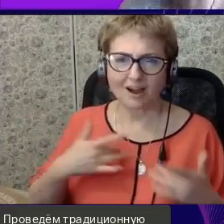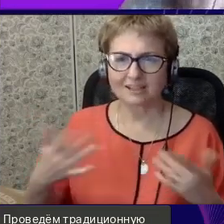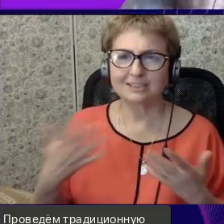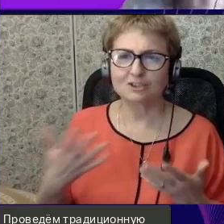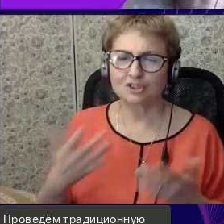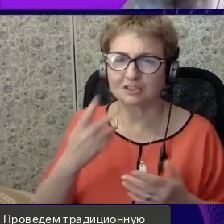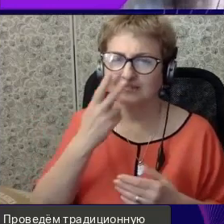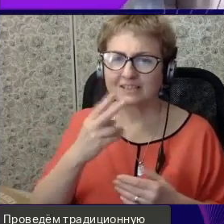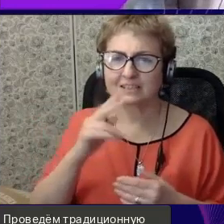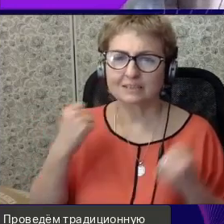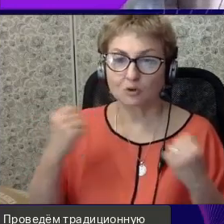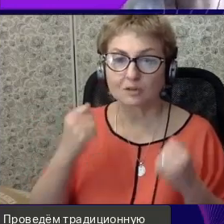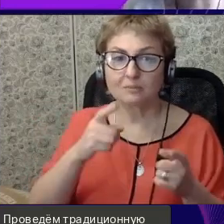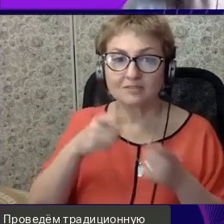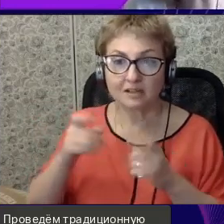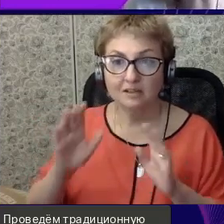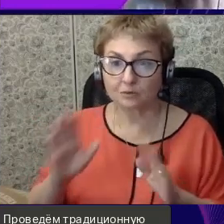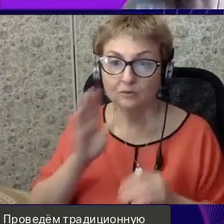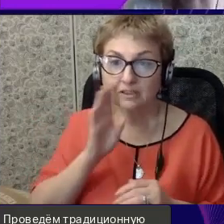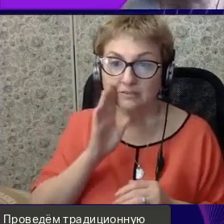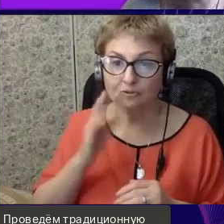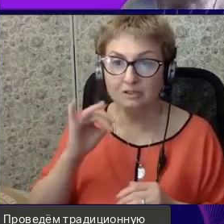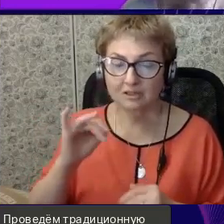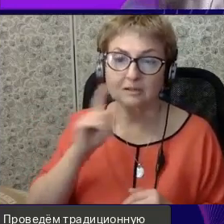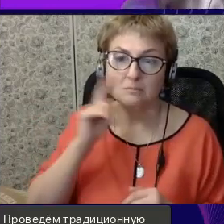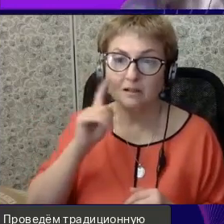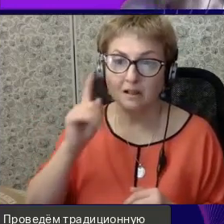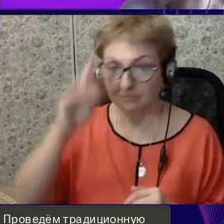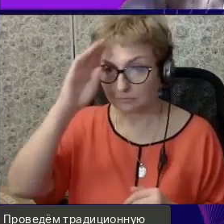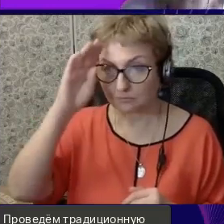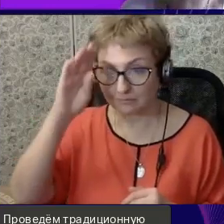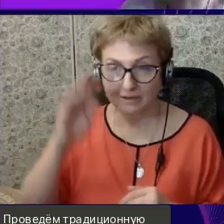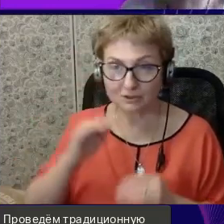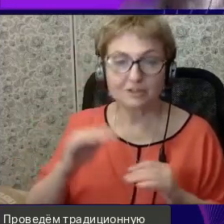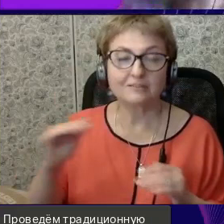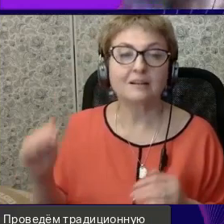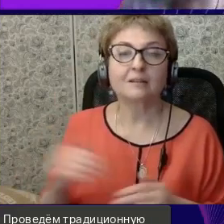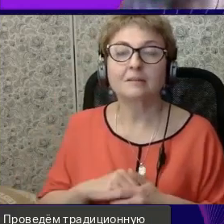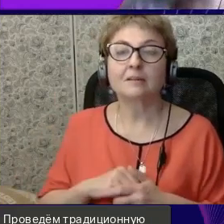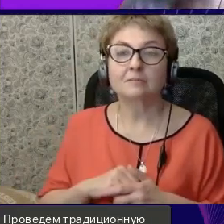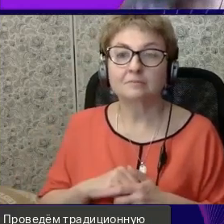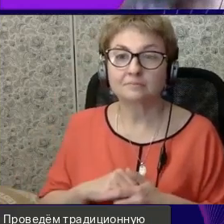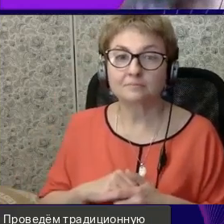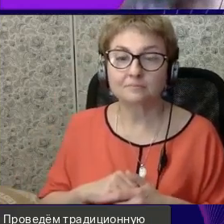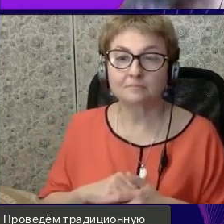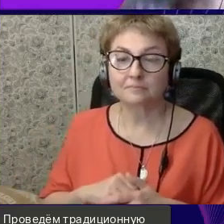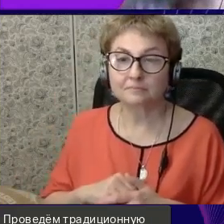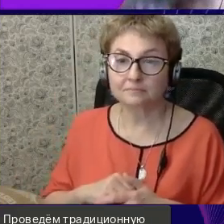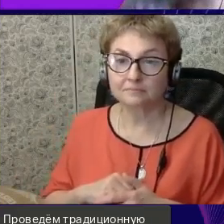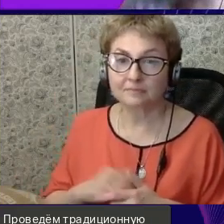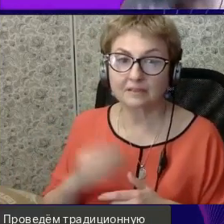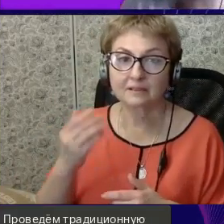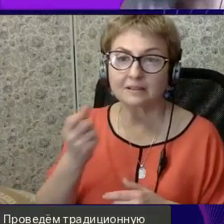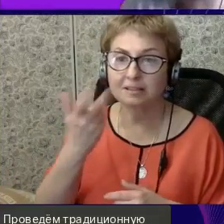такой очень яркий, эмоциональный и артистичный вид спорта, который привлек у нас не только девушек, но и молодых